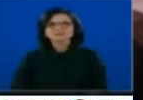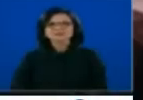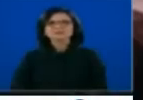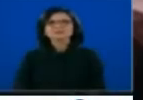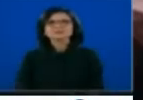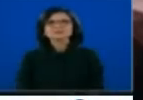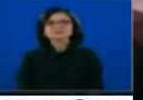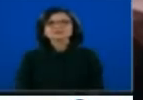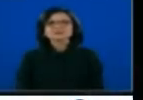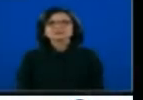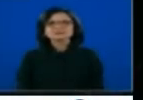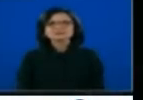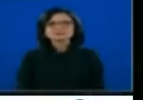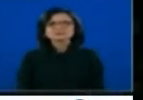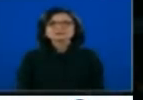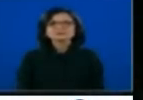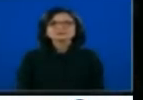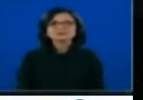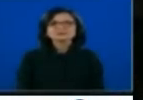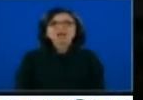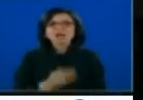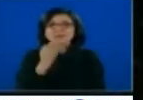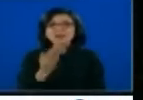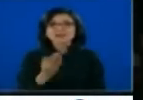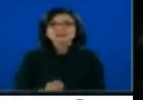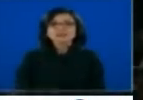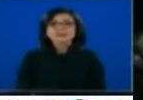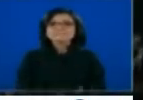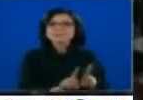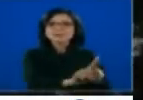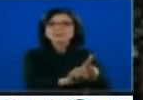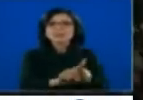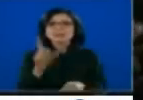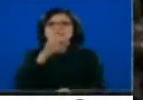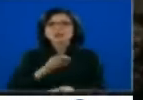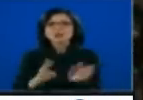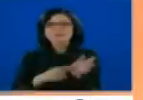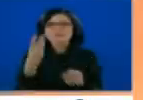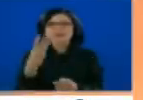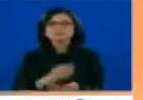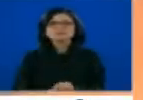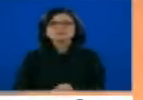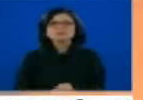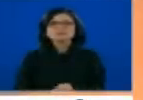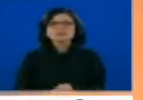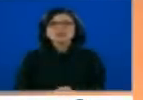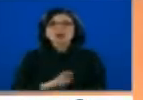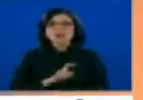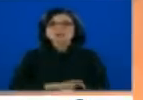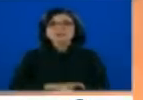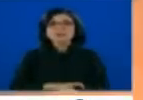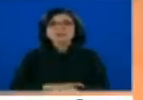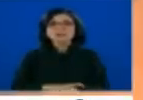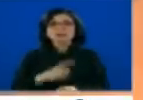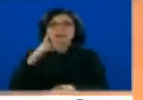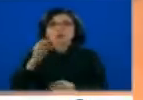wabarakatuh Baik terima kasih Pasangan calon nomor 3 saya berikan kesempatan kepada pasangan calon